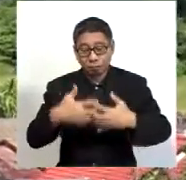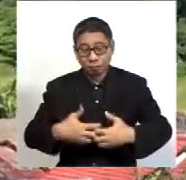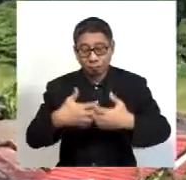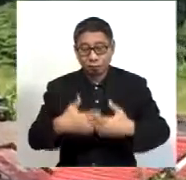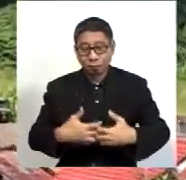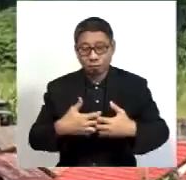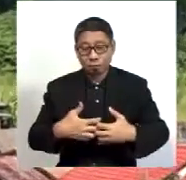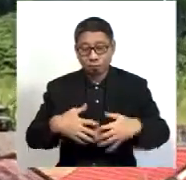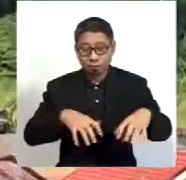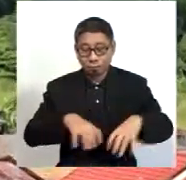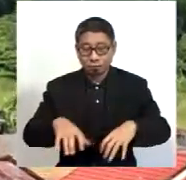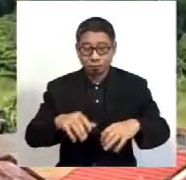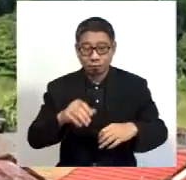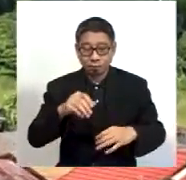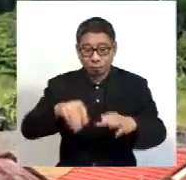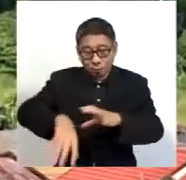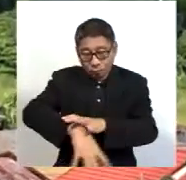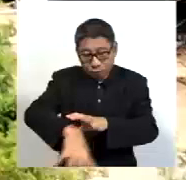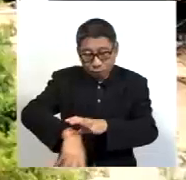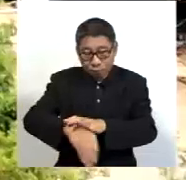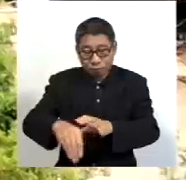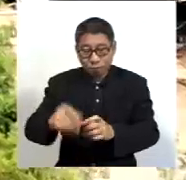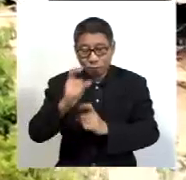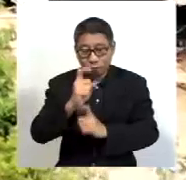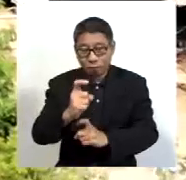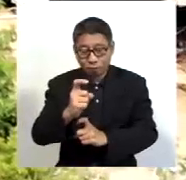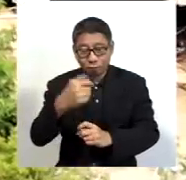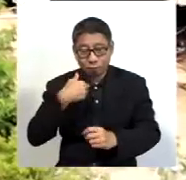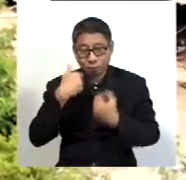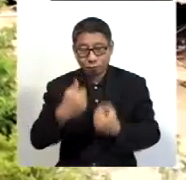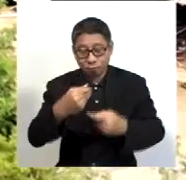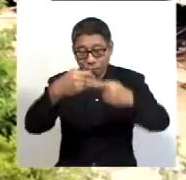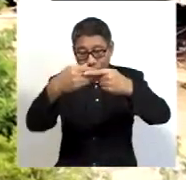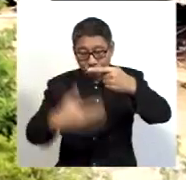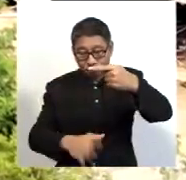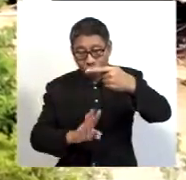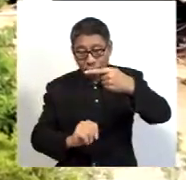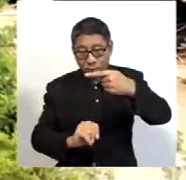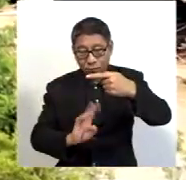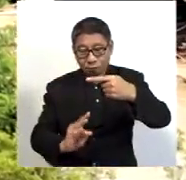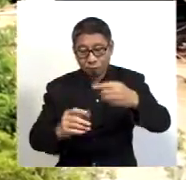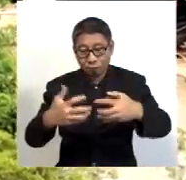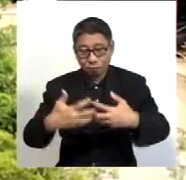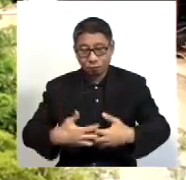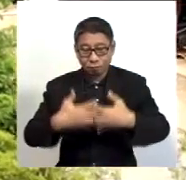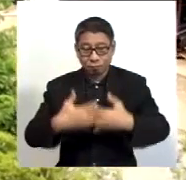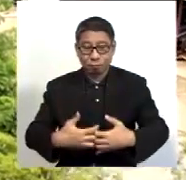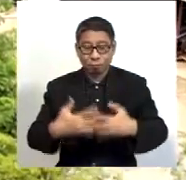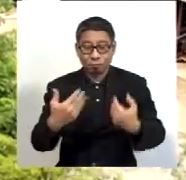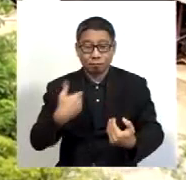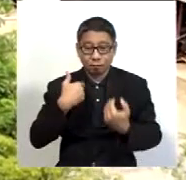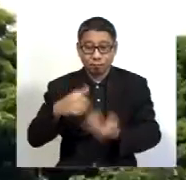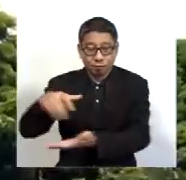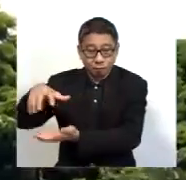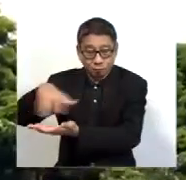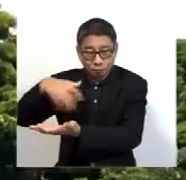ได้มีการจัดชุดออกสุ่มตรวจโรงงานเสี่ยงที่ขึ้นบัญชีไว้จำนวน47โรงงานค่ะแต่ว่าขณะนี้ยังไม่มีราย